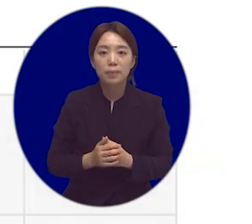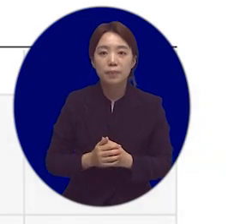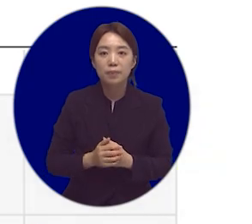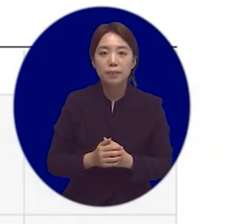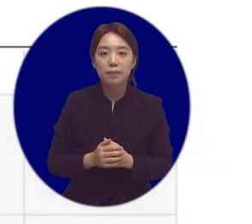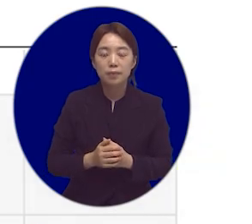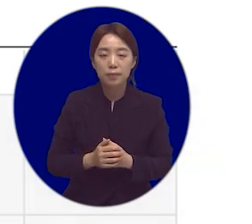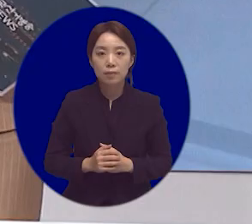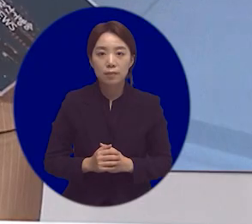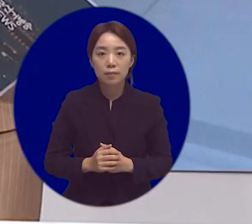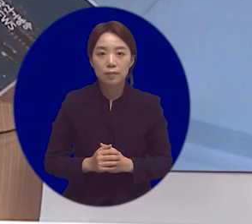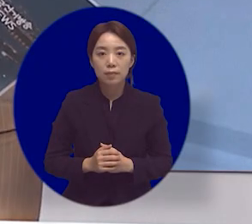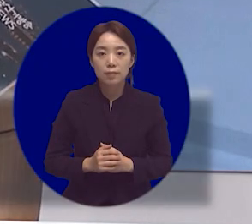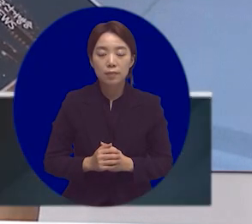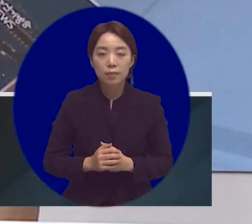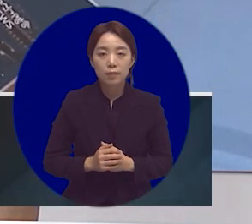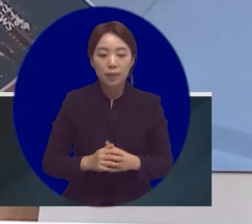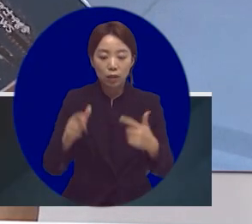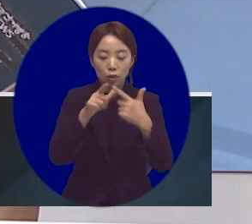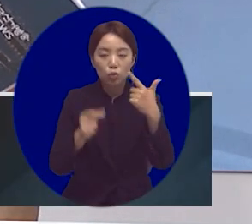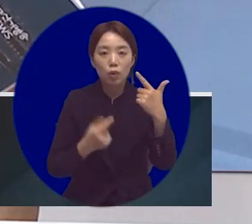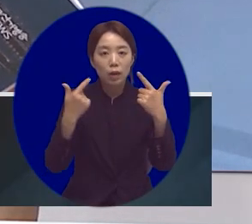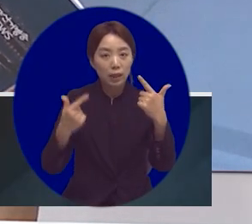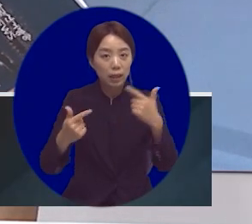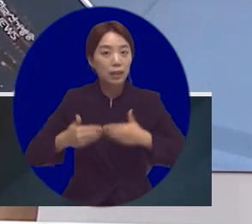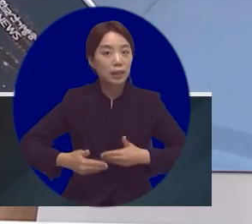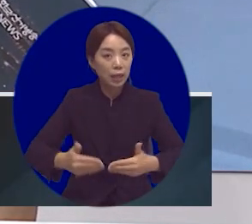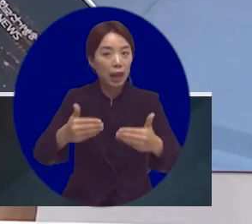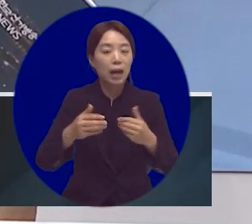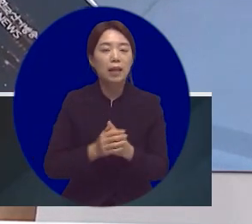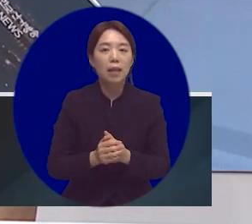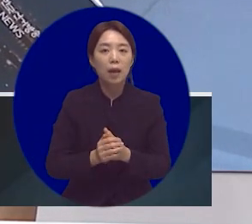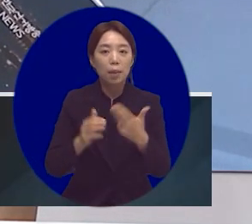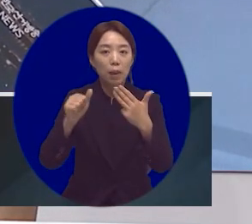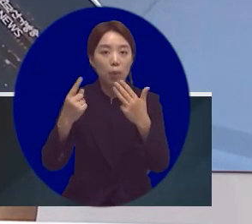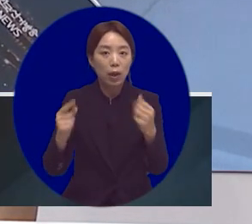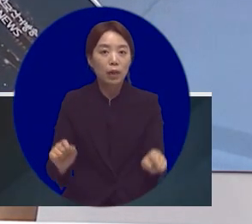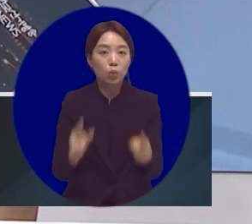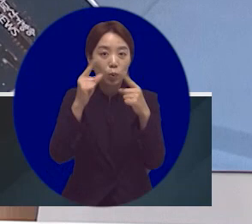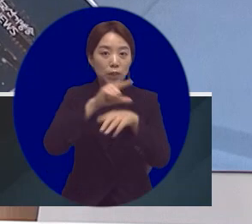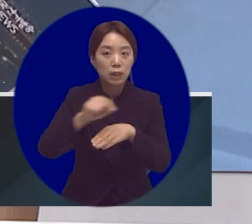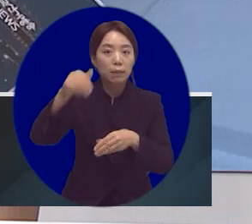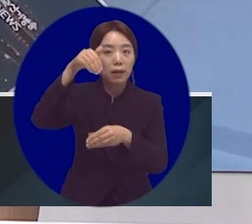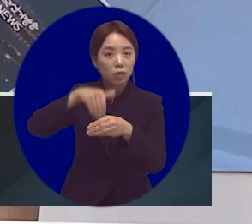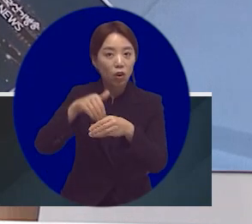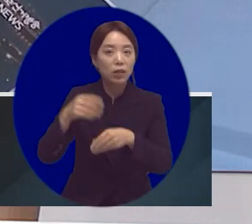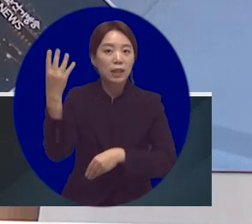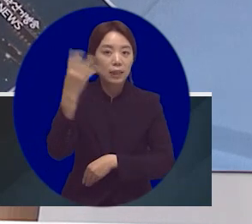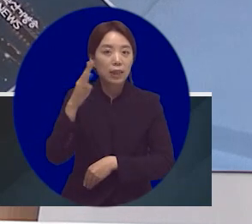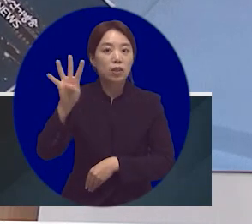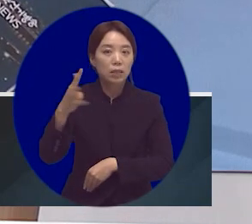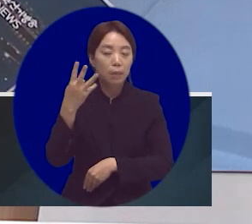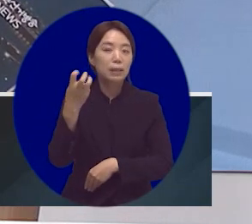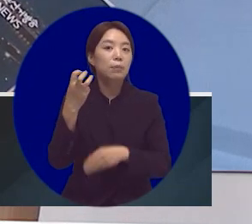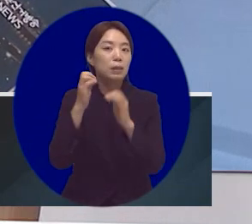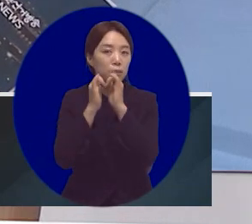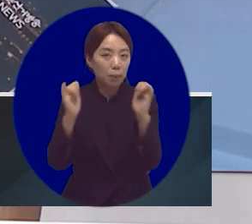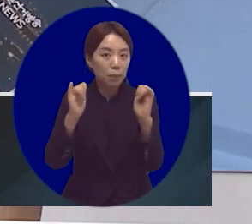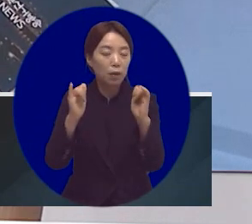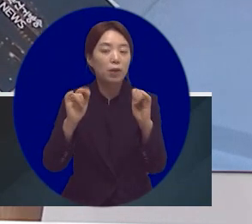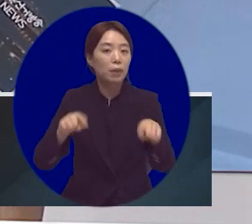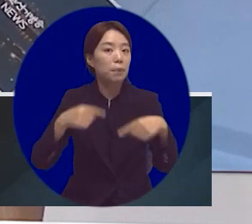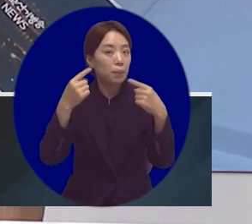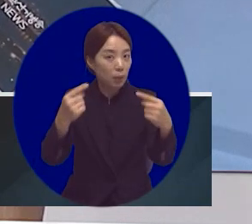됩니다. 지난 6월 1일 실시한 제8회 전국 동시지방선거는 약 4,430만 명의